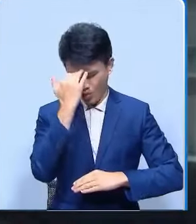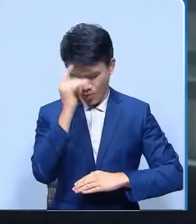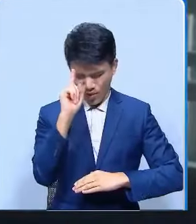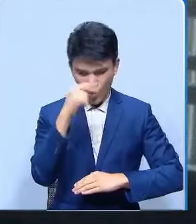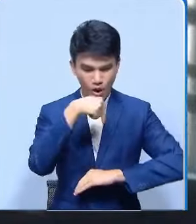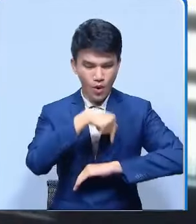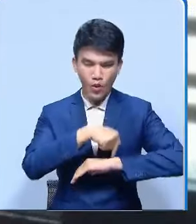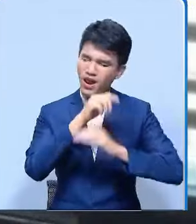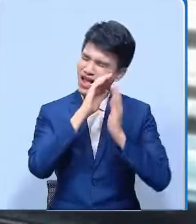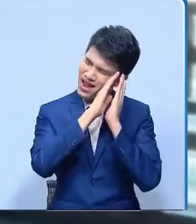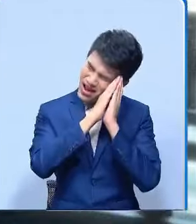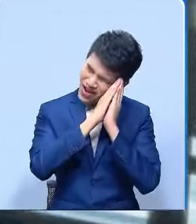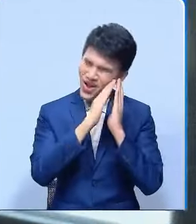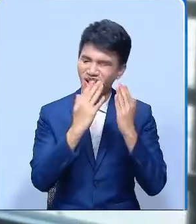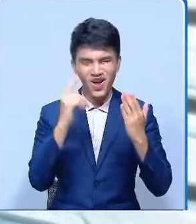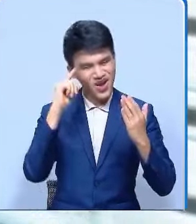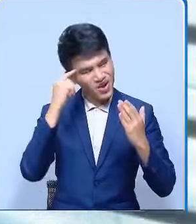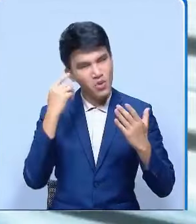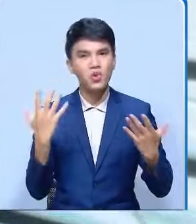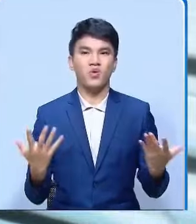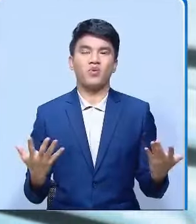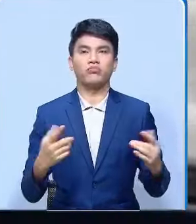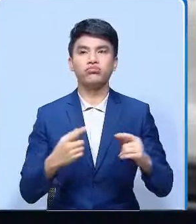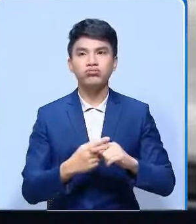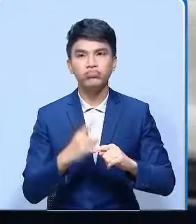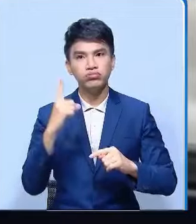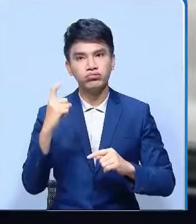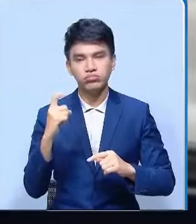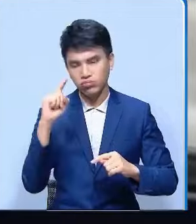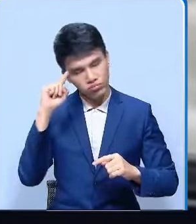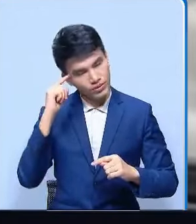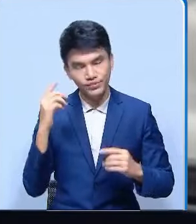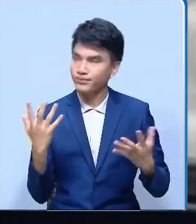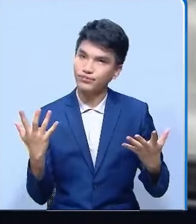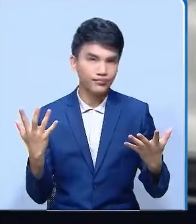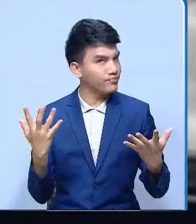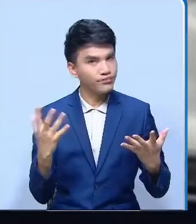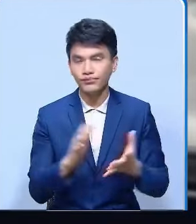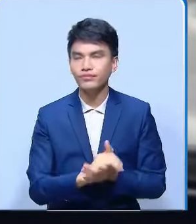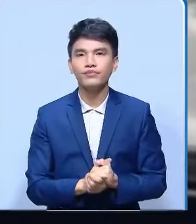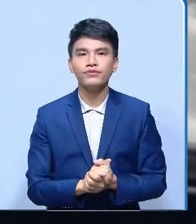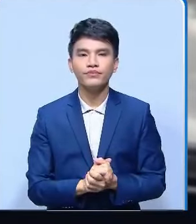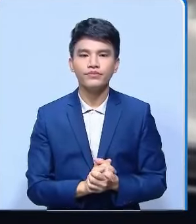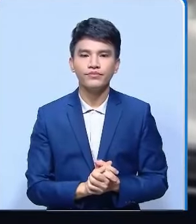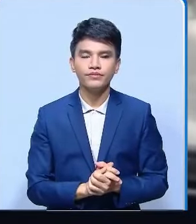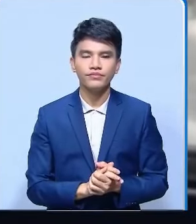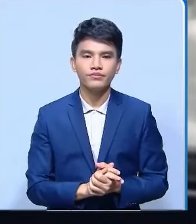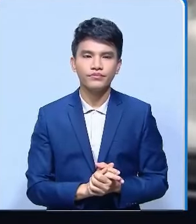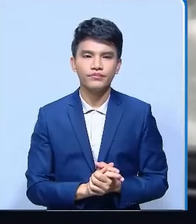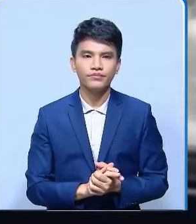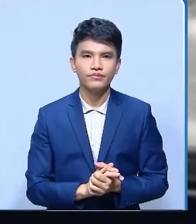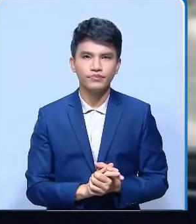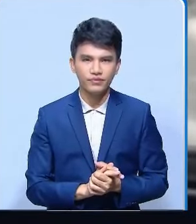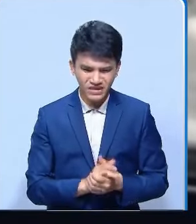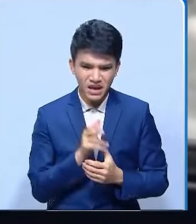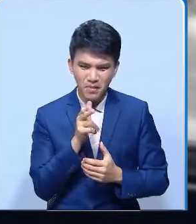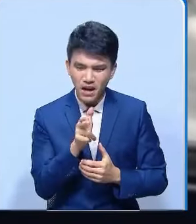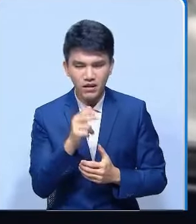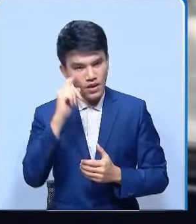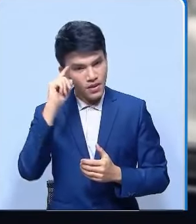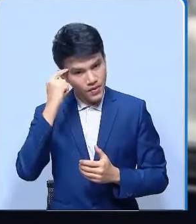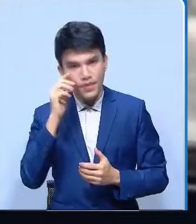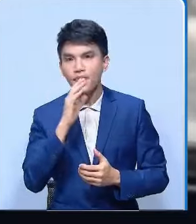านอนก็ไม่รู้ว่าจะได้รับบาดเจ็บหรือเสียชีวิตก็อาจจะเกิดขึ้นได้เหมือนกันนะเพราะว่าไม่รู้อะไรอ่ะกระสุนปืนหรือเปล่า เนาะถ้าเกิดป